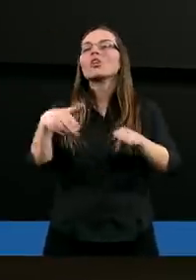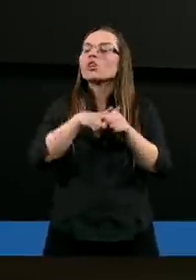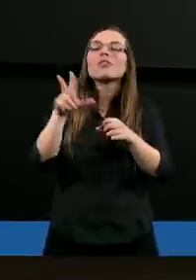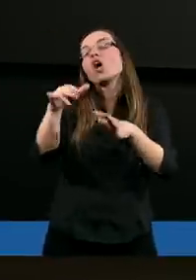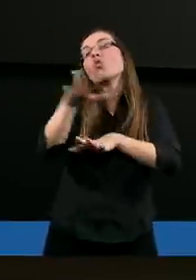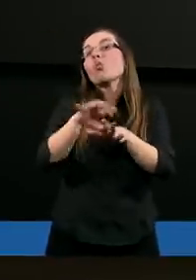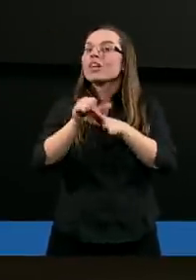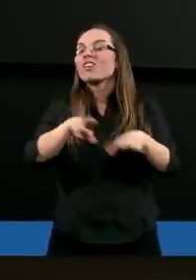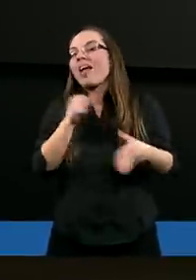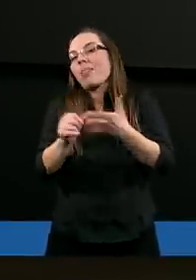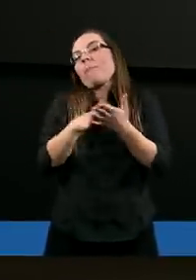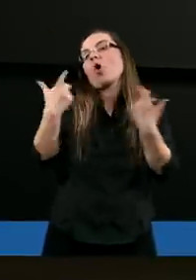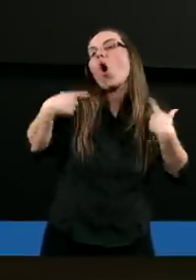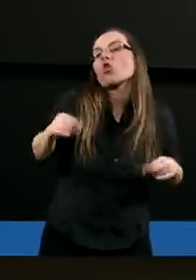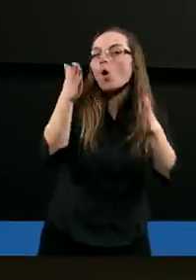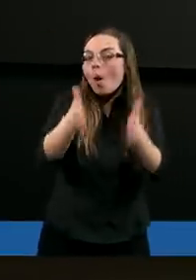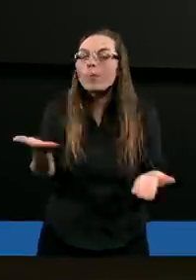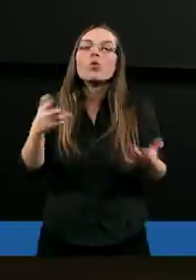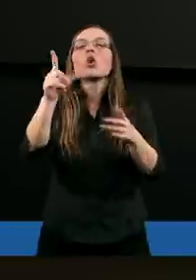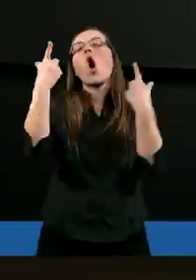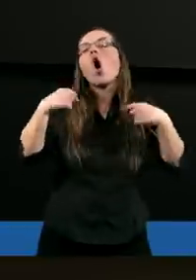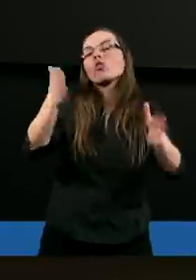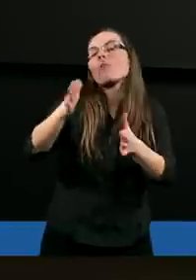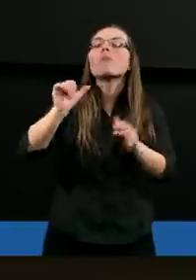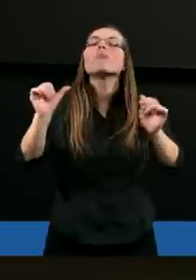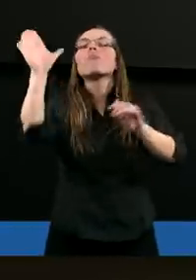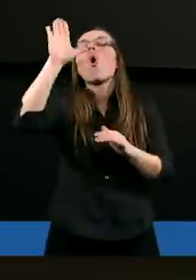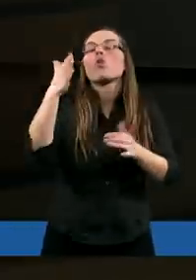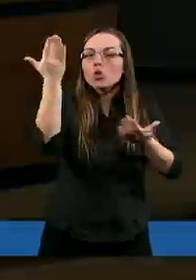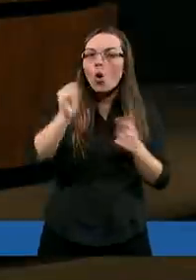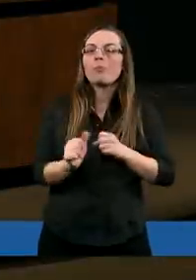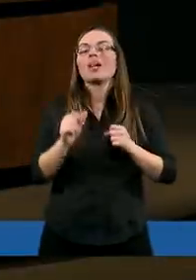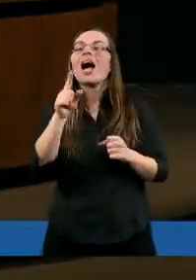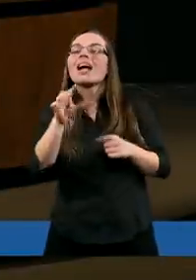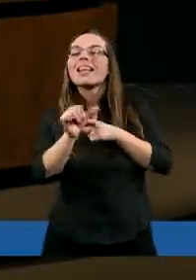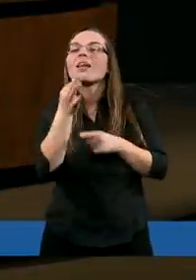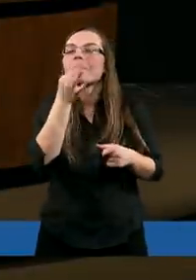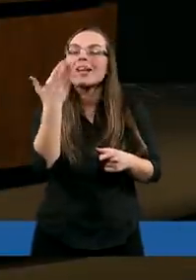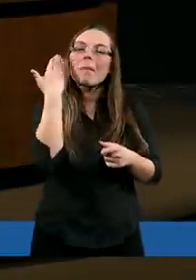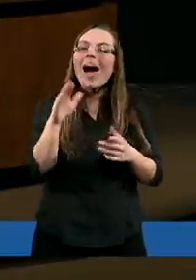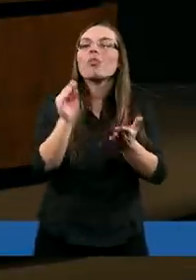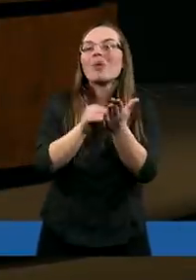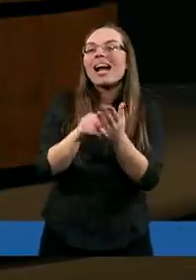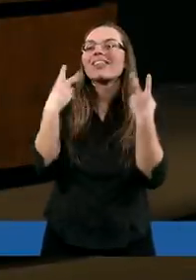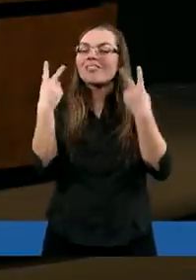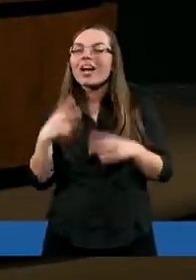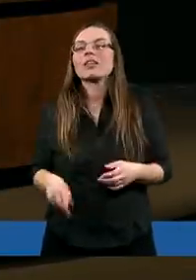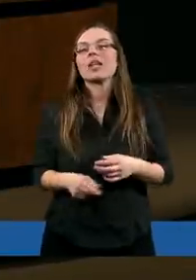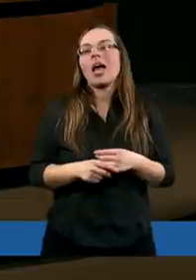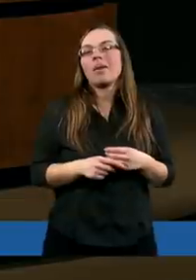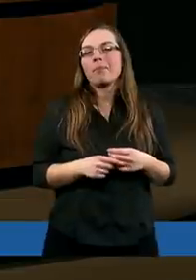jest osobą. Że do tego jeszcze jest osobą boską. Ale jest pytanie tak bardziej praktyczne, pytanie odnośnie